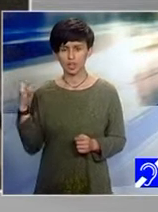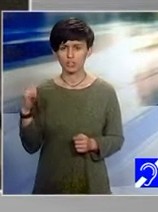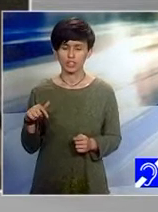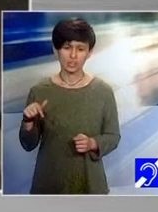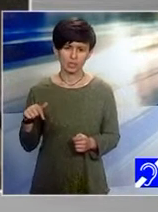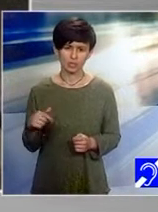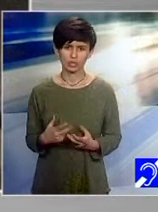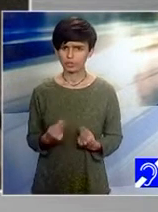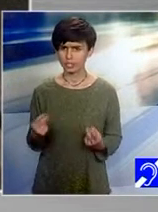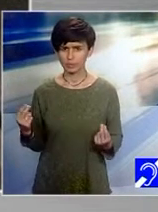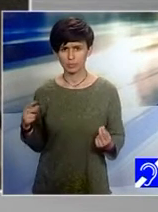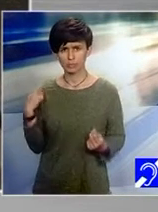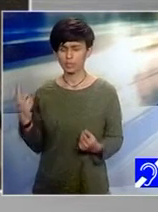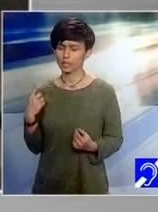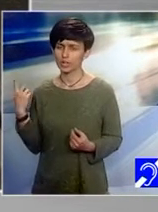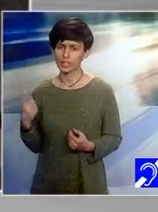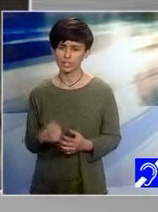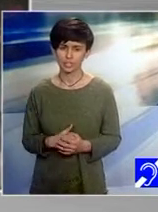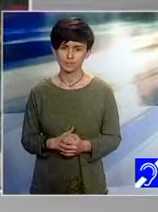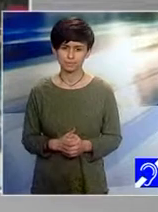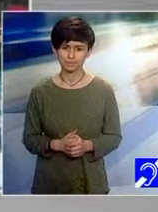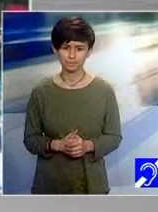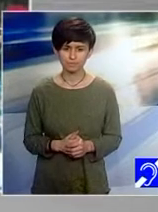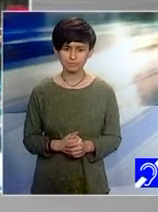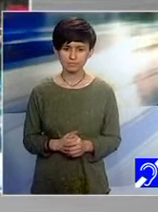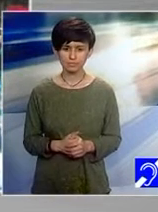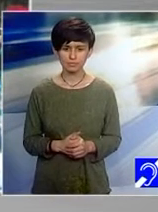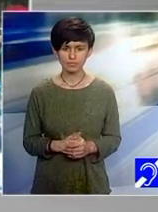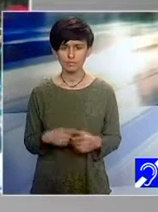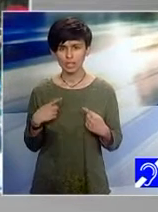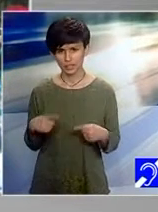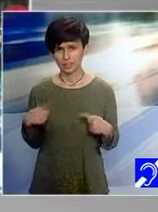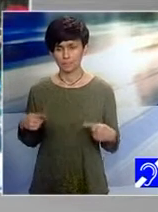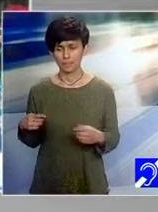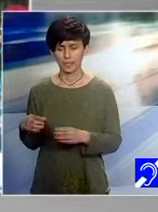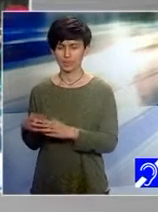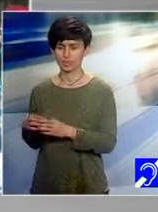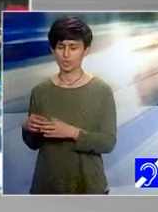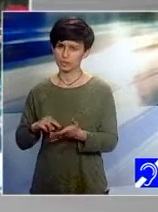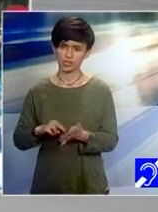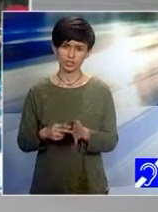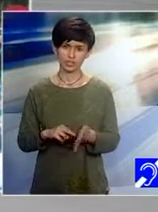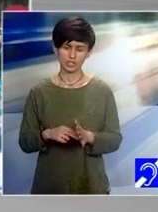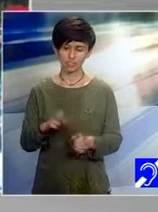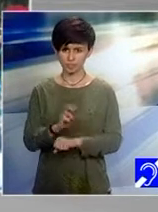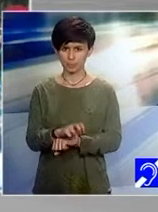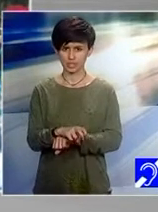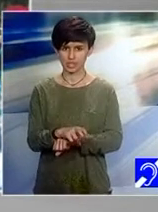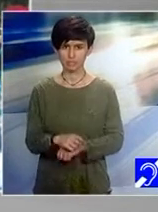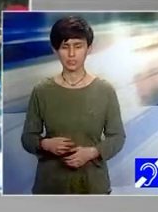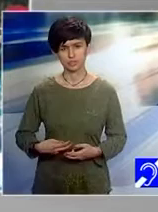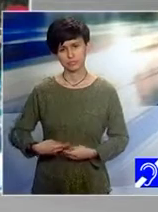la Roman, de la Constanța. Am rămas... Deci fiecare comunitate s-a organizat da, și a participat. Da, da, și au